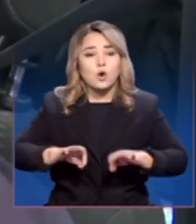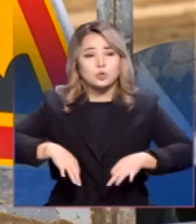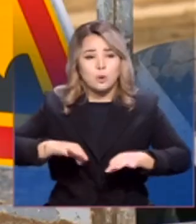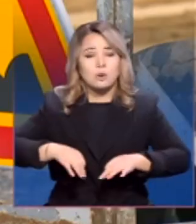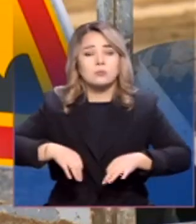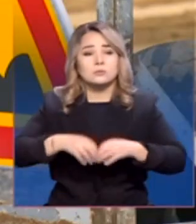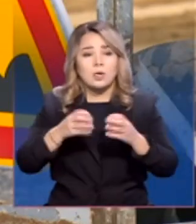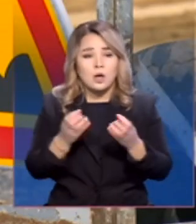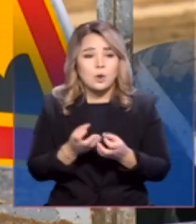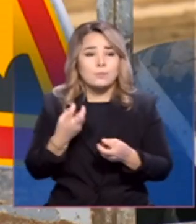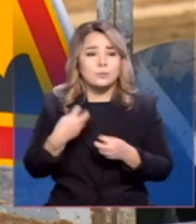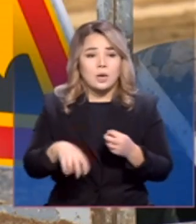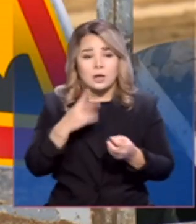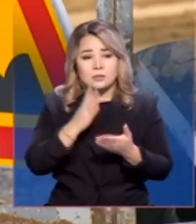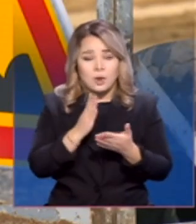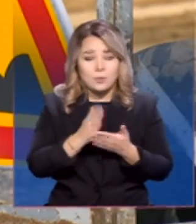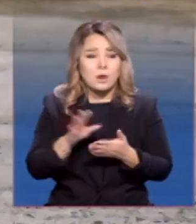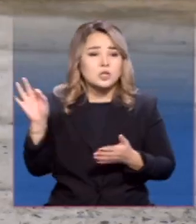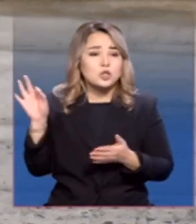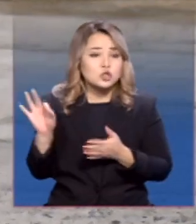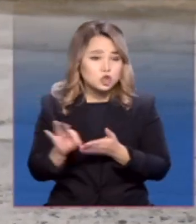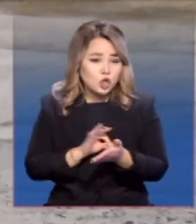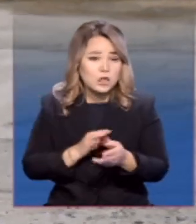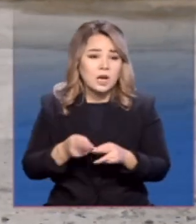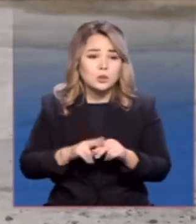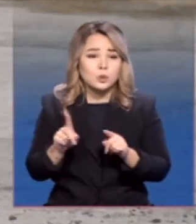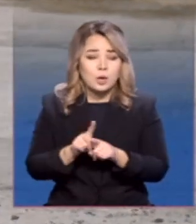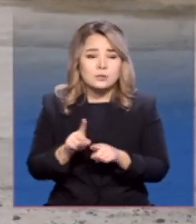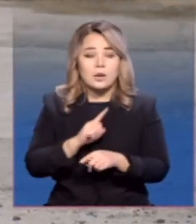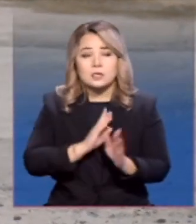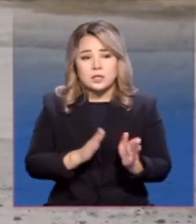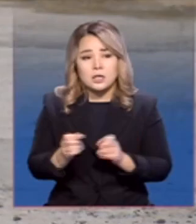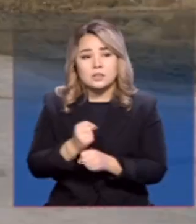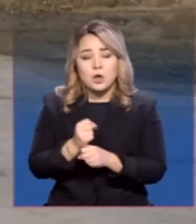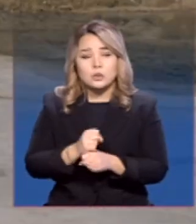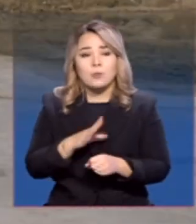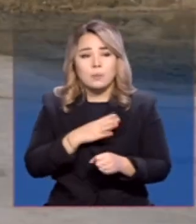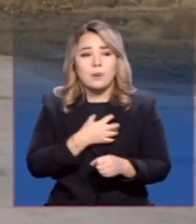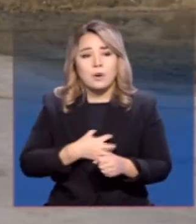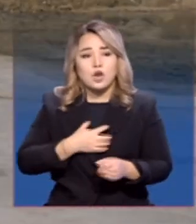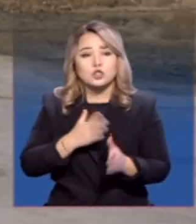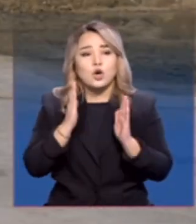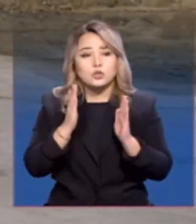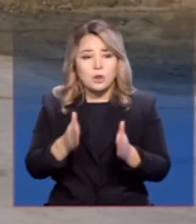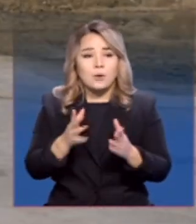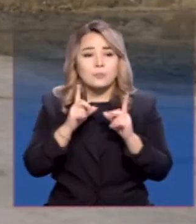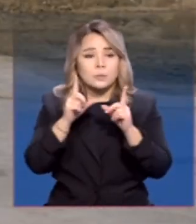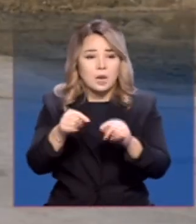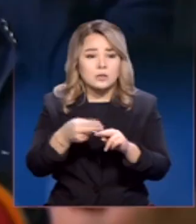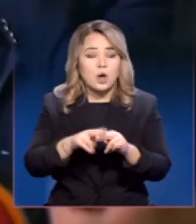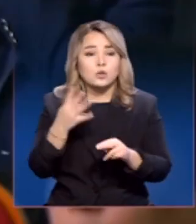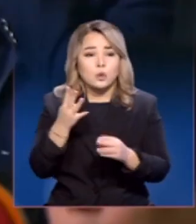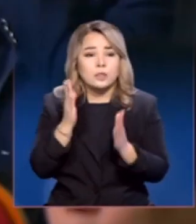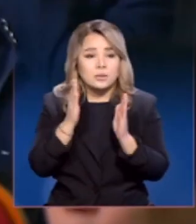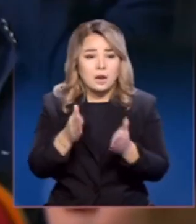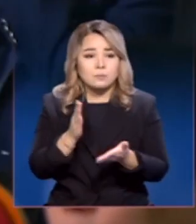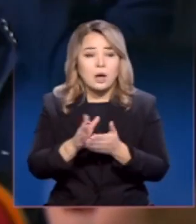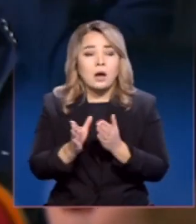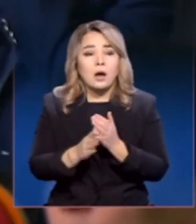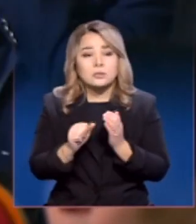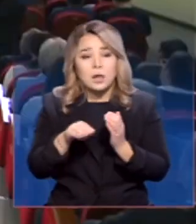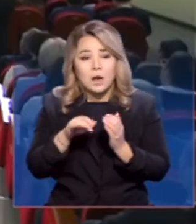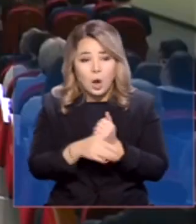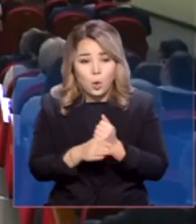жатыр. Тоқаев мұны шұғыл реттеуді тапсырды. Өйткені Ресей мен Түркіменстанға шығатын маңызды көлік магистралі елдегі 4-ші дәліз. Атырау